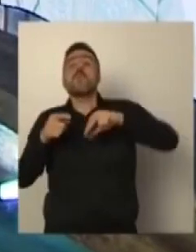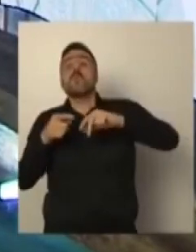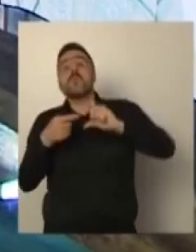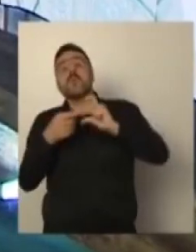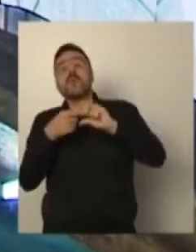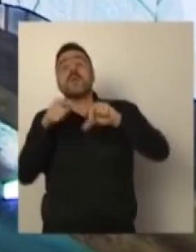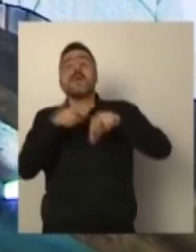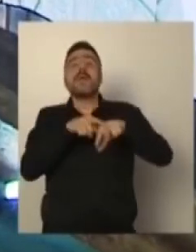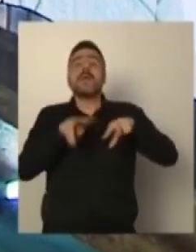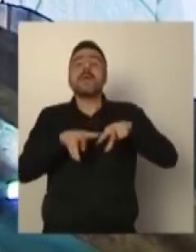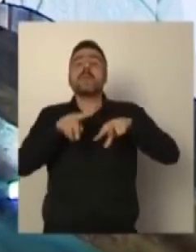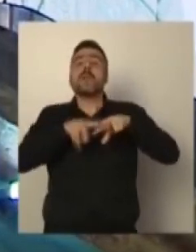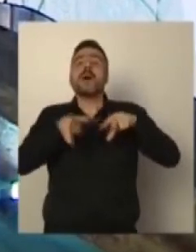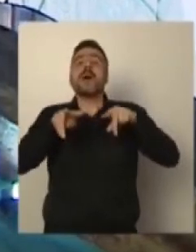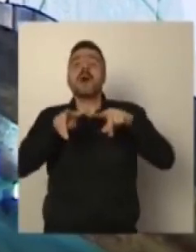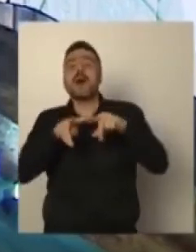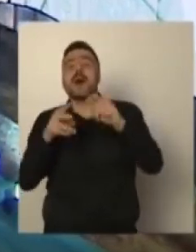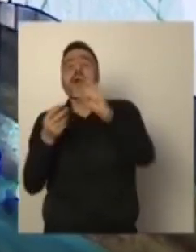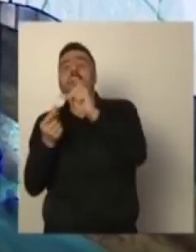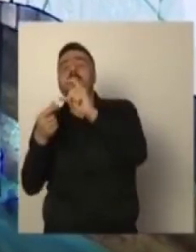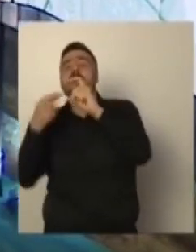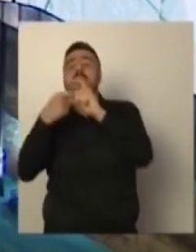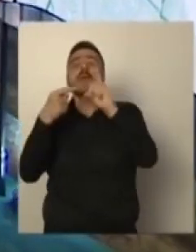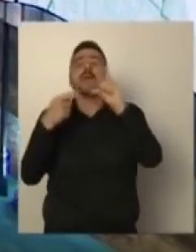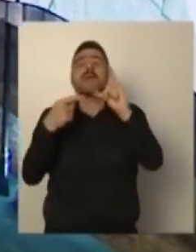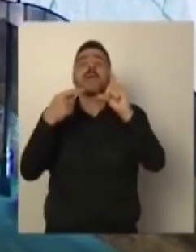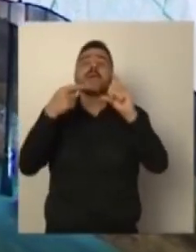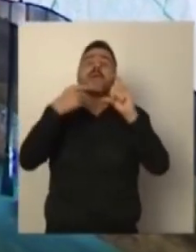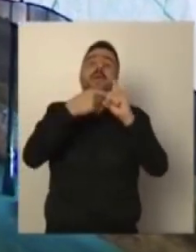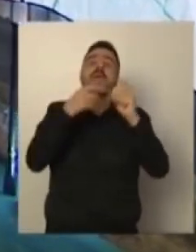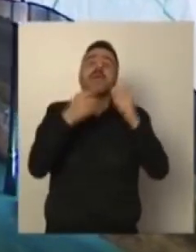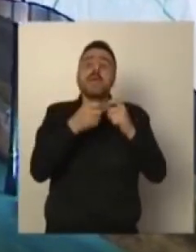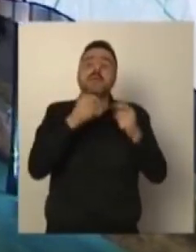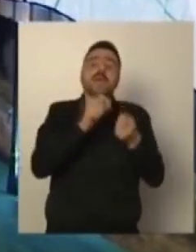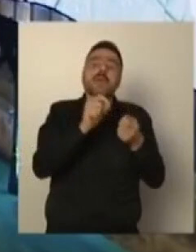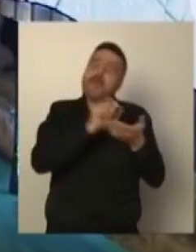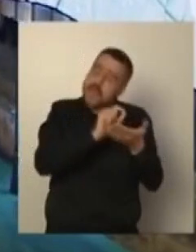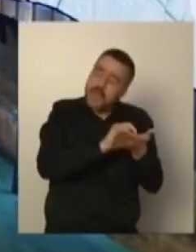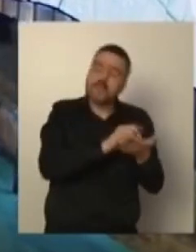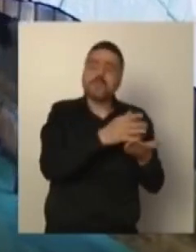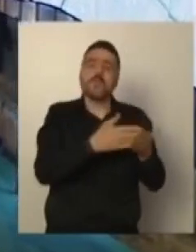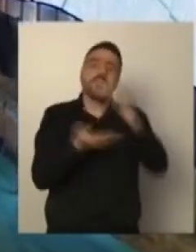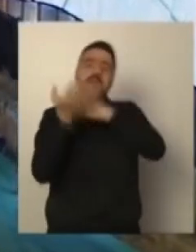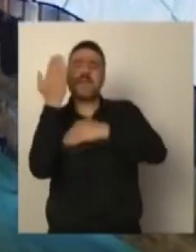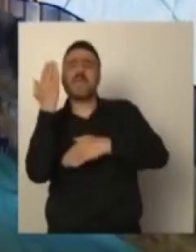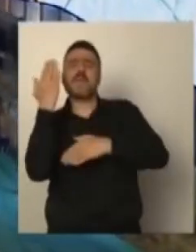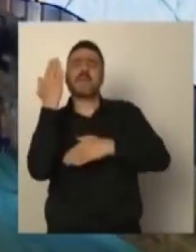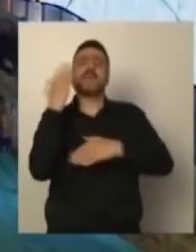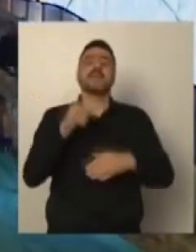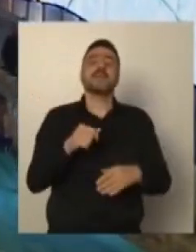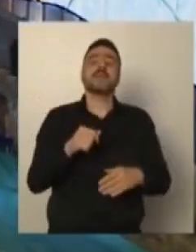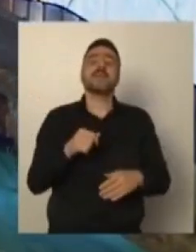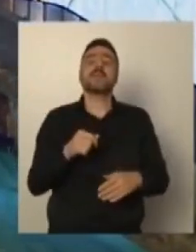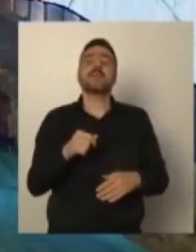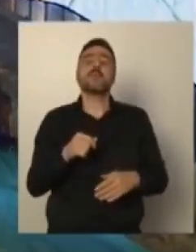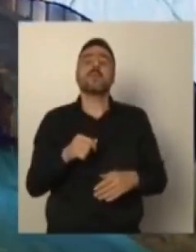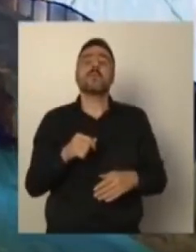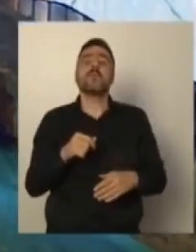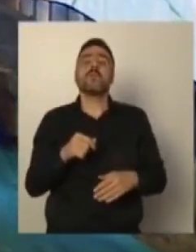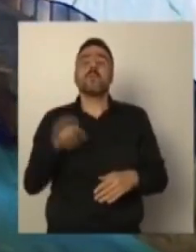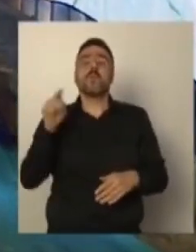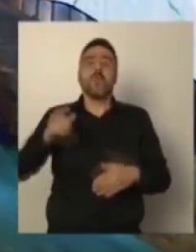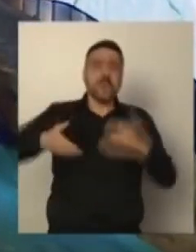Miraç konusunu Mevlid-i Nebi'de dile getirirken şöyle diyor: Sen ki Miraç